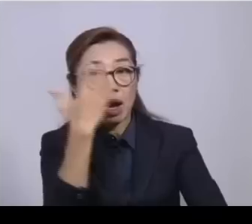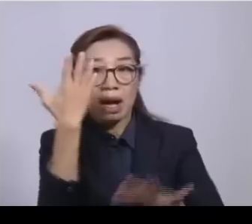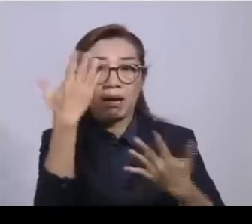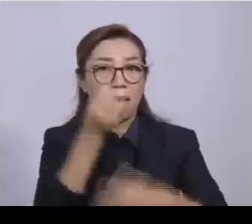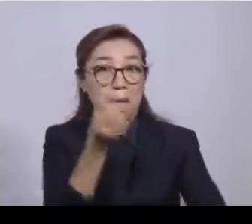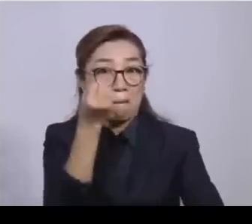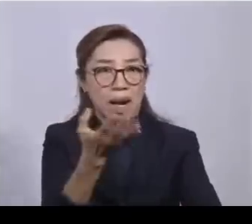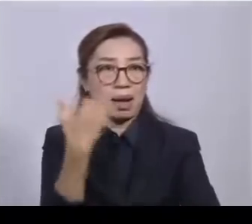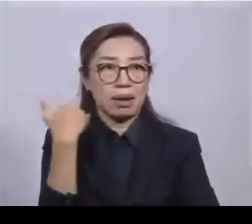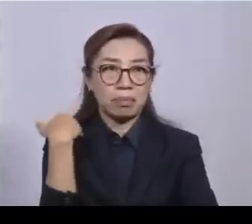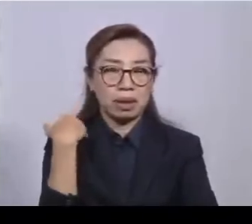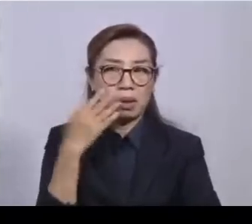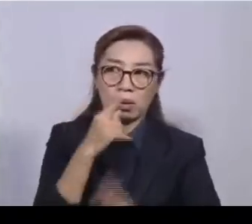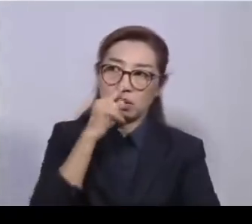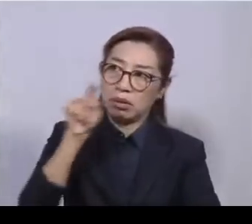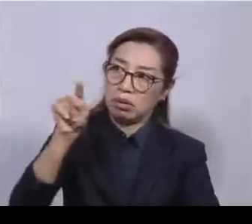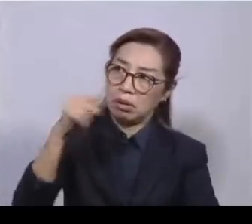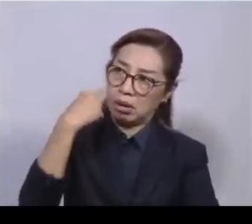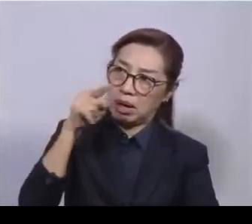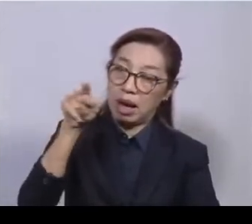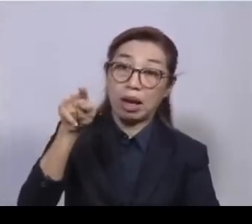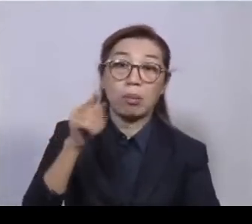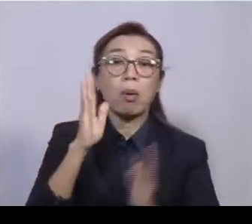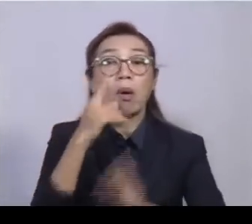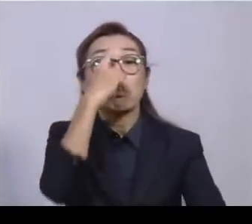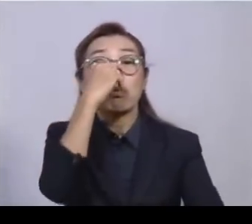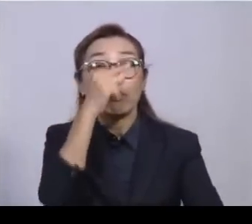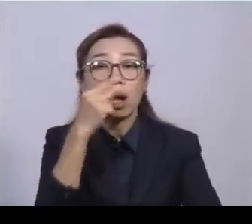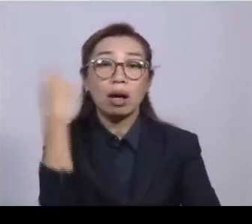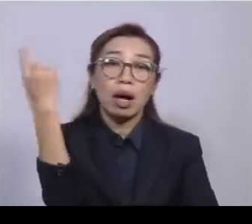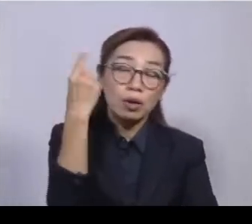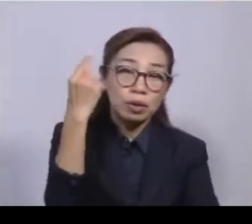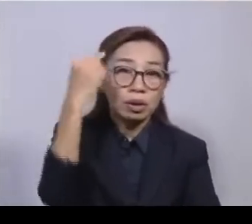ก็เป็นไข้หรืออะไรแบบนี้บ้าง